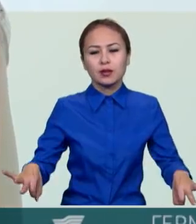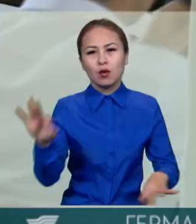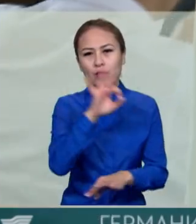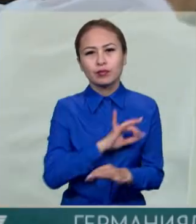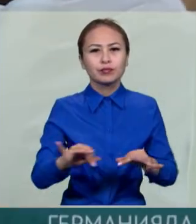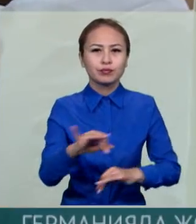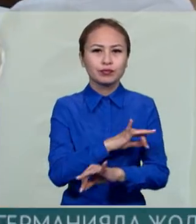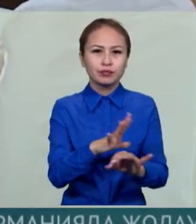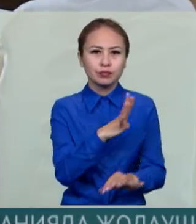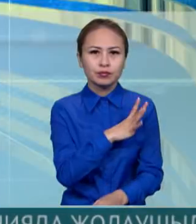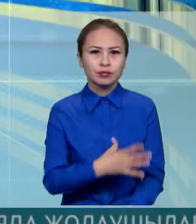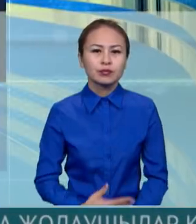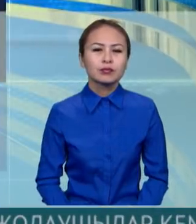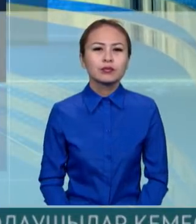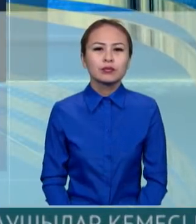туындысында жазған.